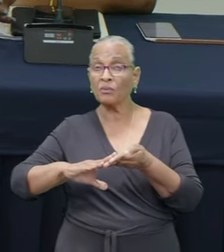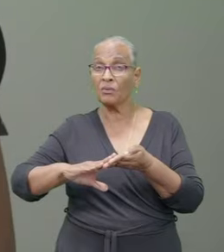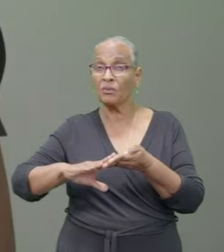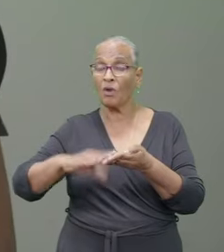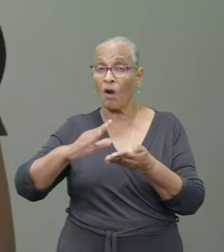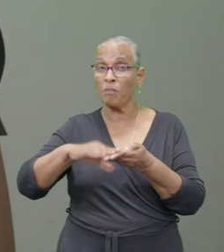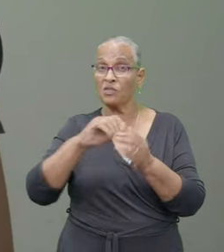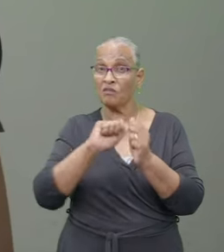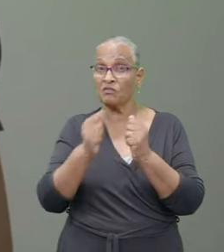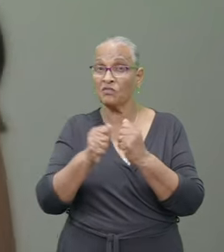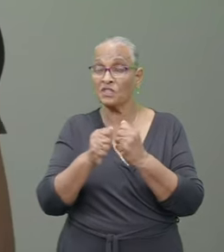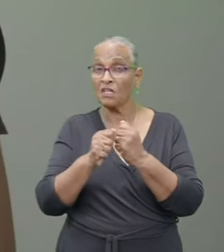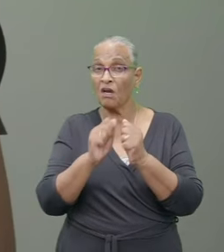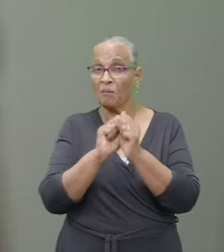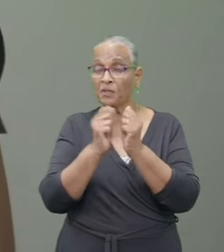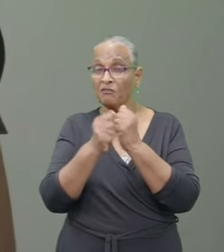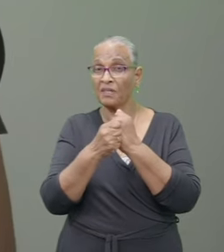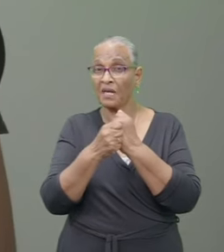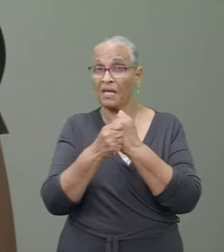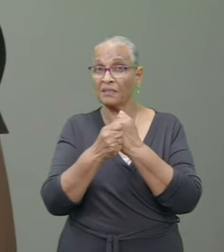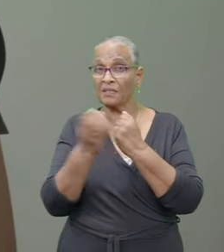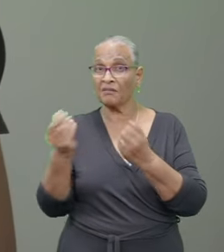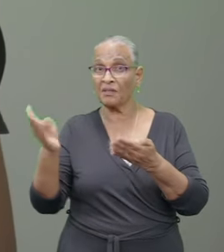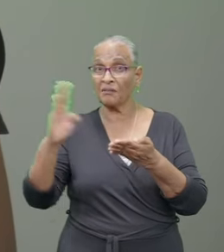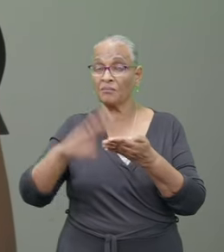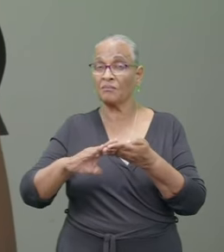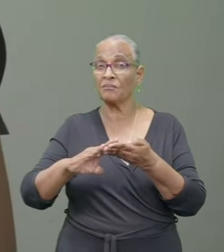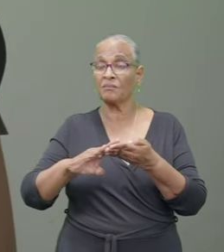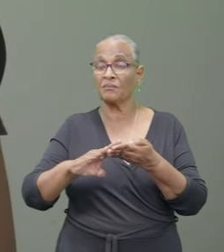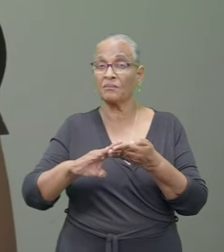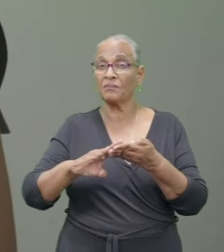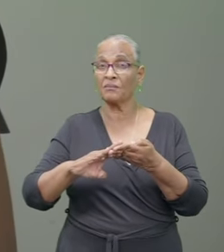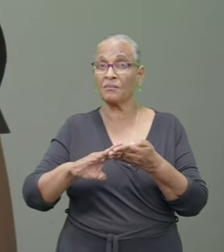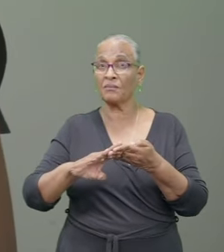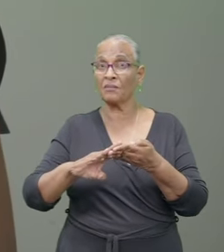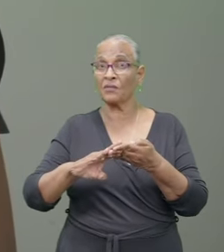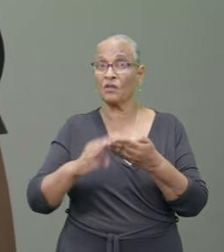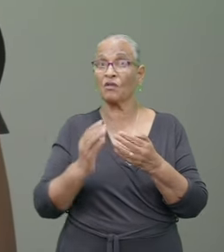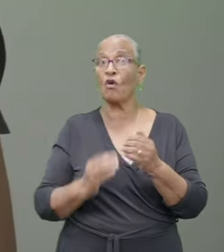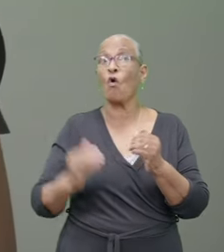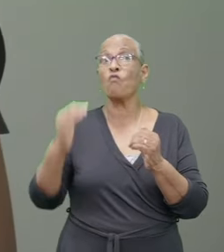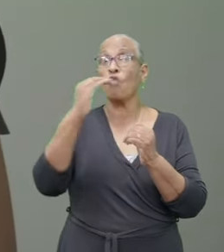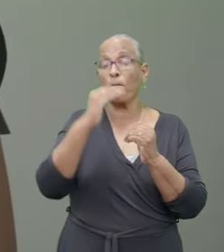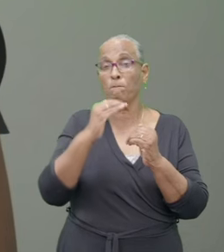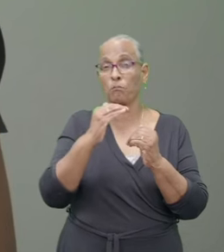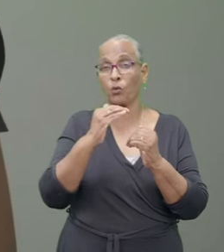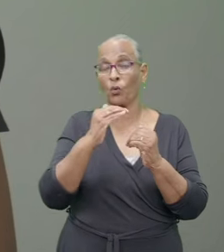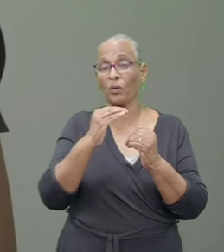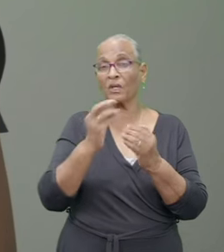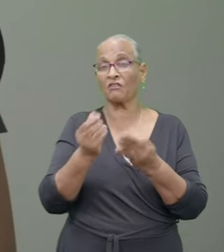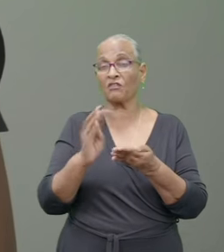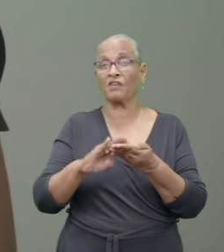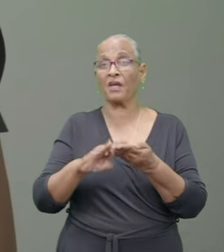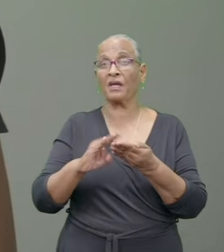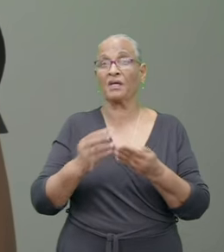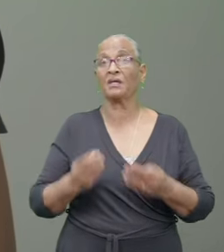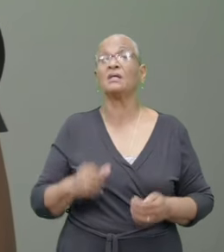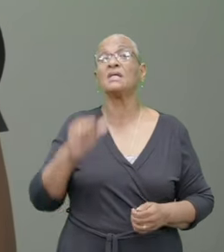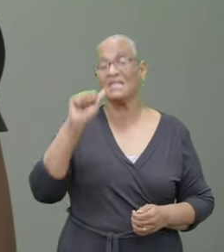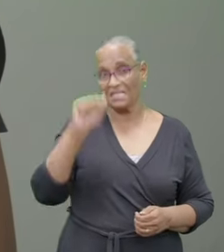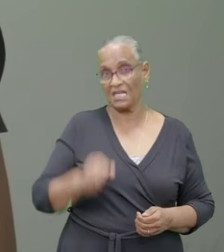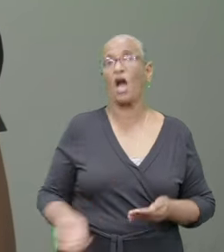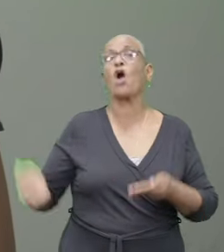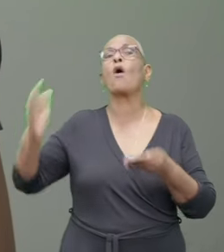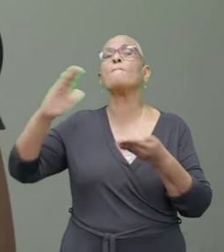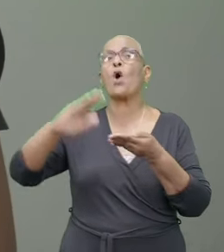de huidige braindrain toelage, maar even zo te noemen. Want eigenlijk is het geeft mensen zoals wij het kennen. Overbruggingstoelagen en werving en behoud. Ja, het komt